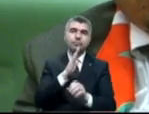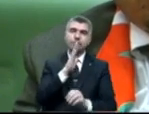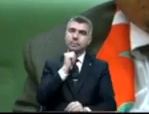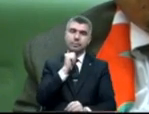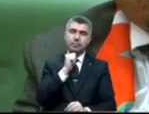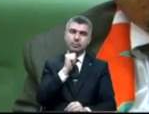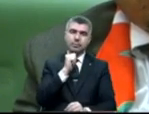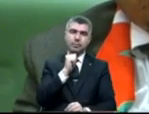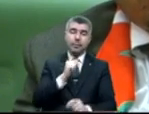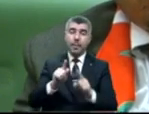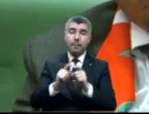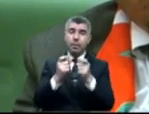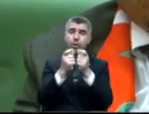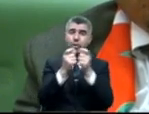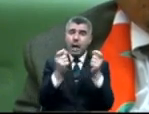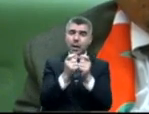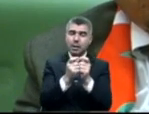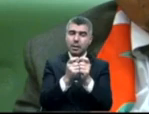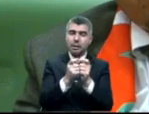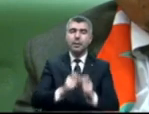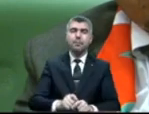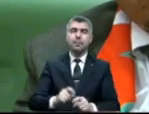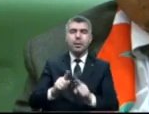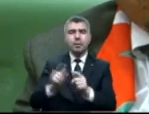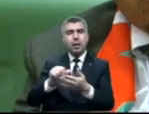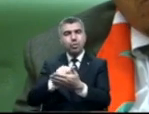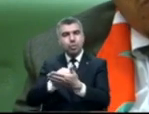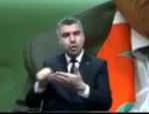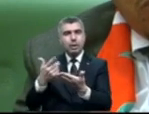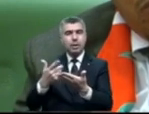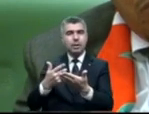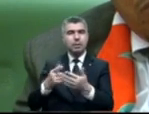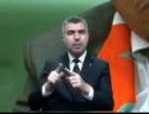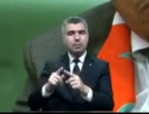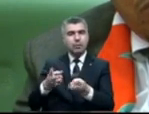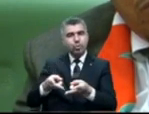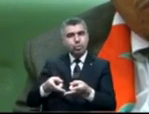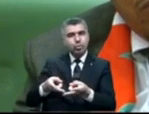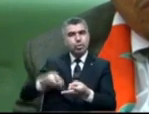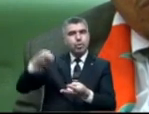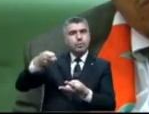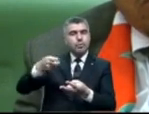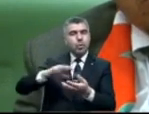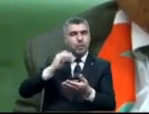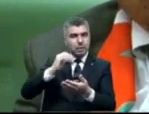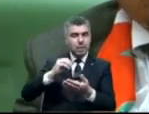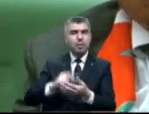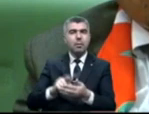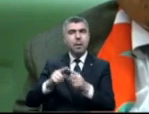أن هاد المقاولات تتشتري ولا كتستخرج المعدن